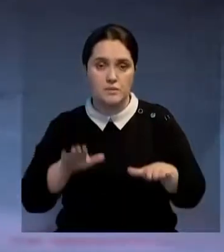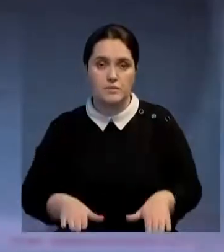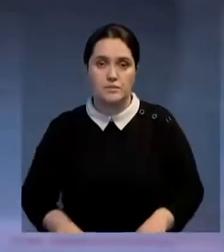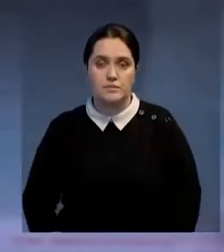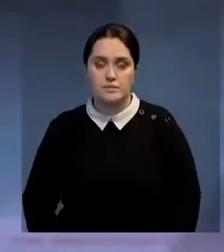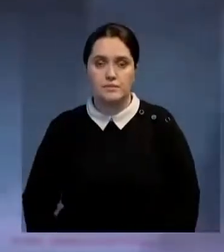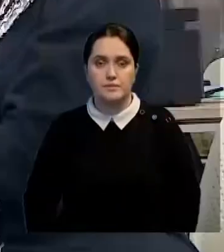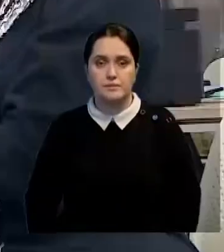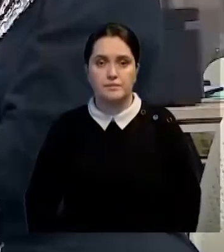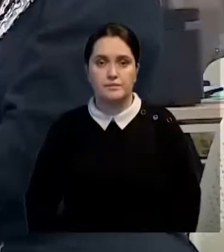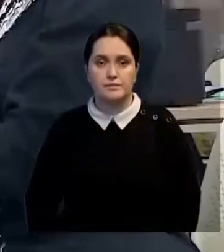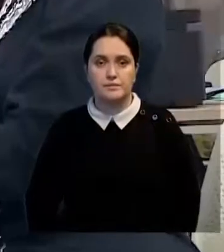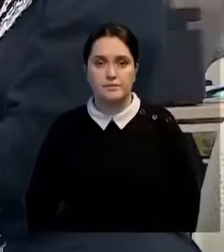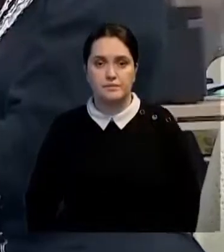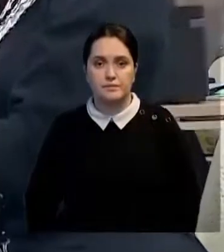учебном заведении.